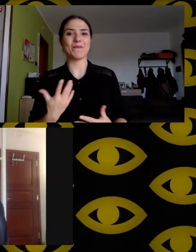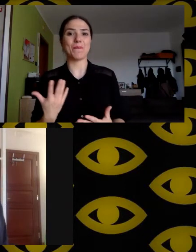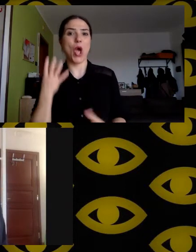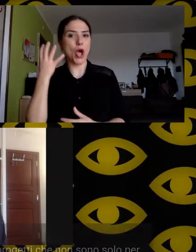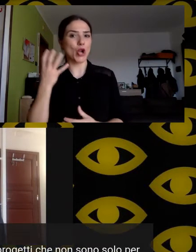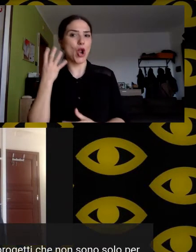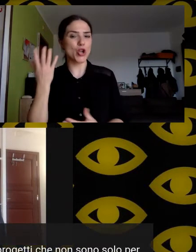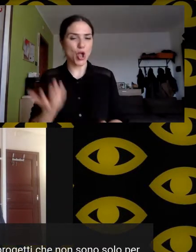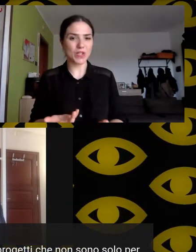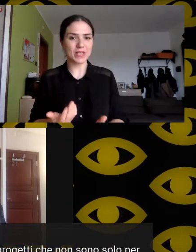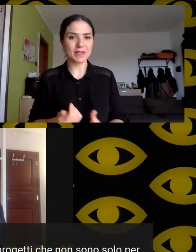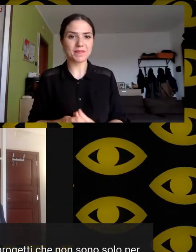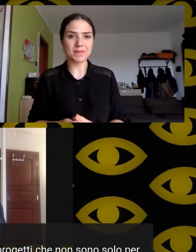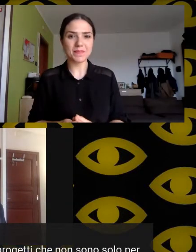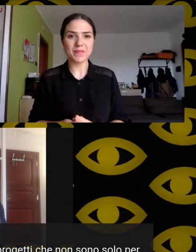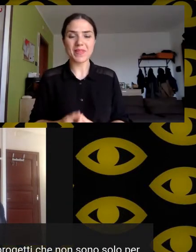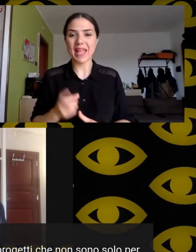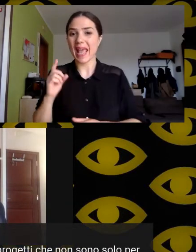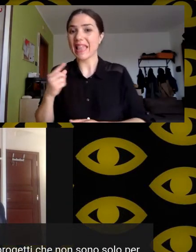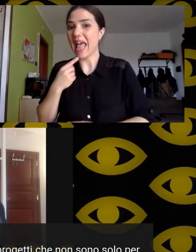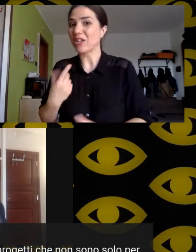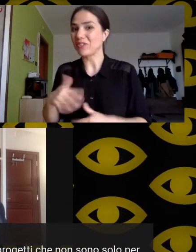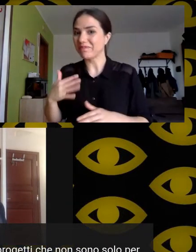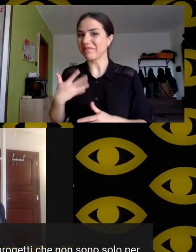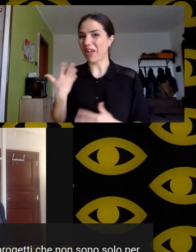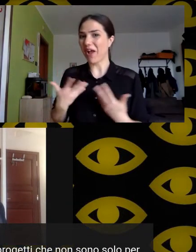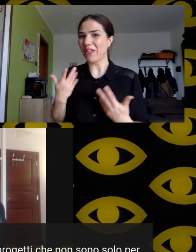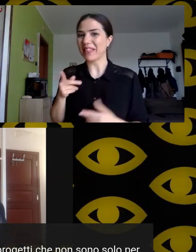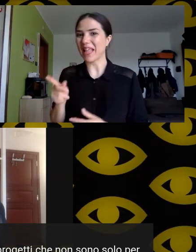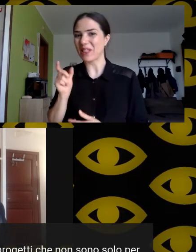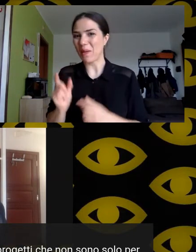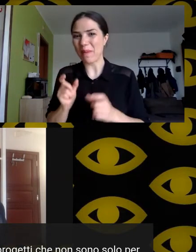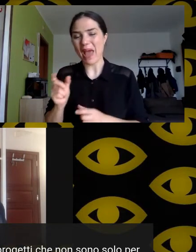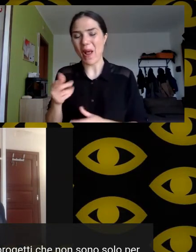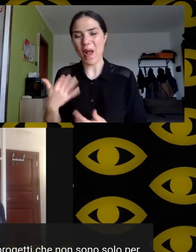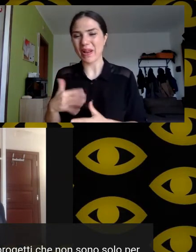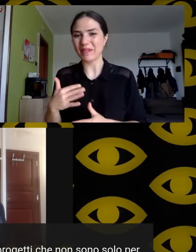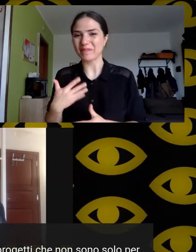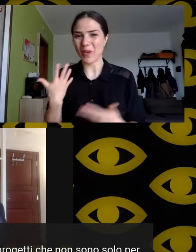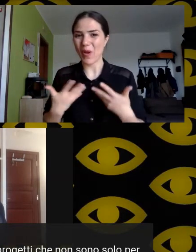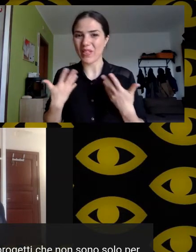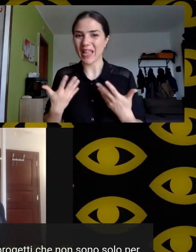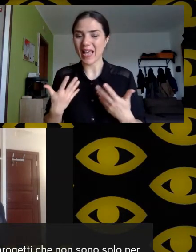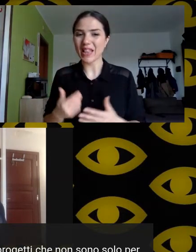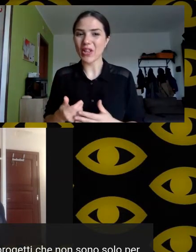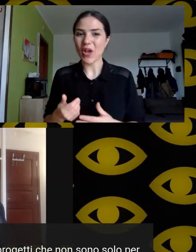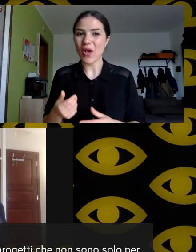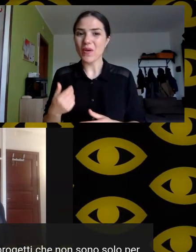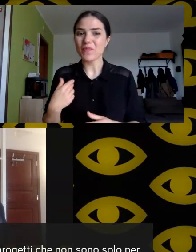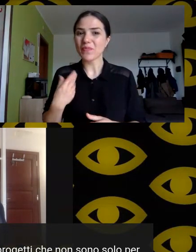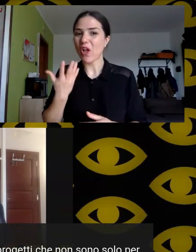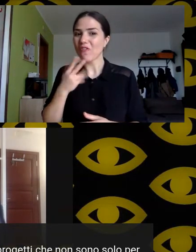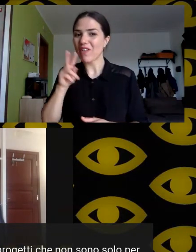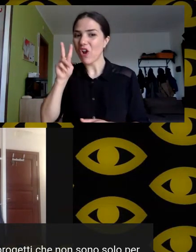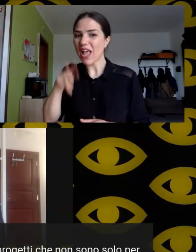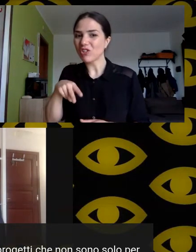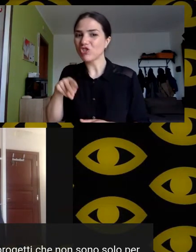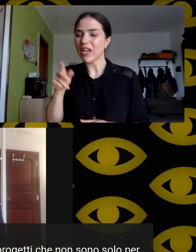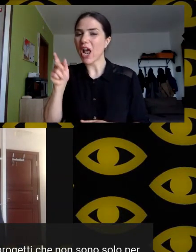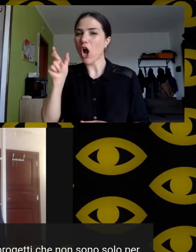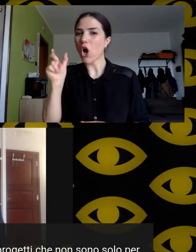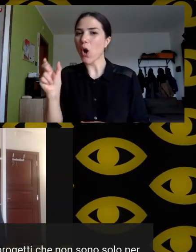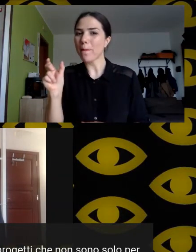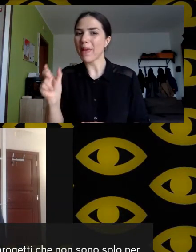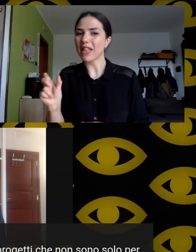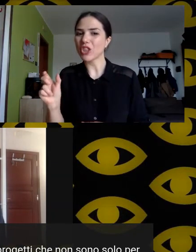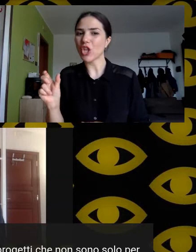sono veramente molto molto contento. E ti voglio leggere questo commento di Simona, anche lei, che come hai detto